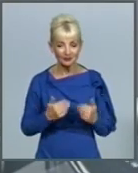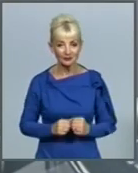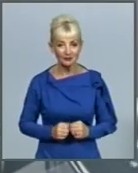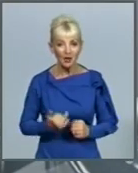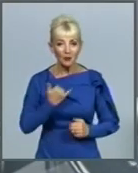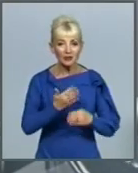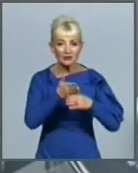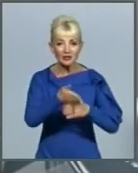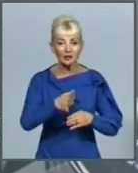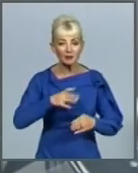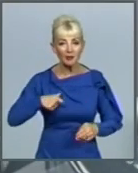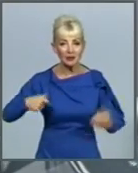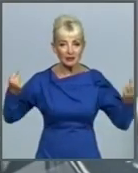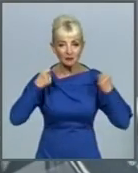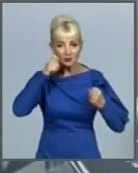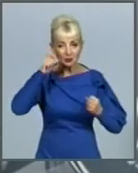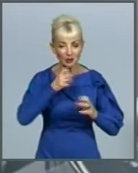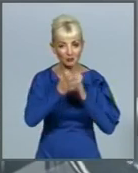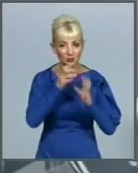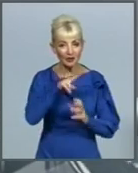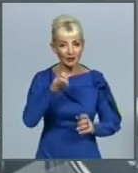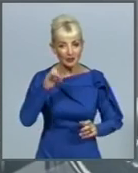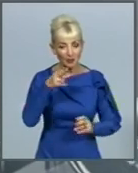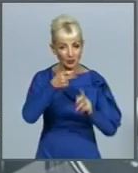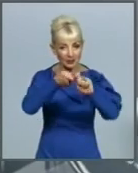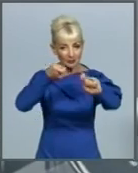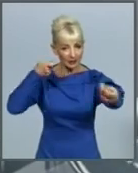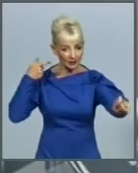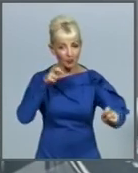У нас в гостях была мастер спорта Украины международного класса по стрельбе из